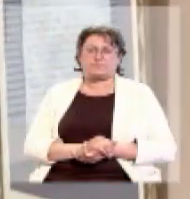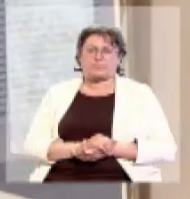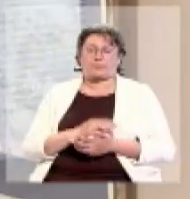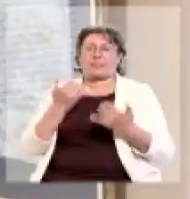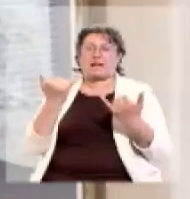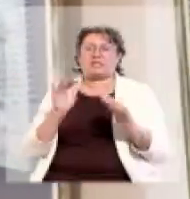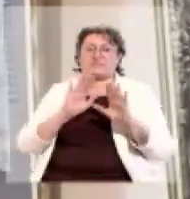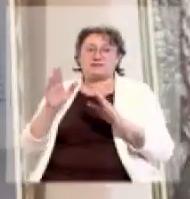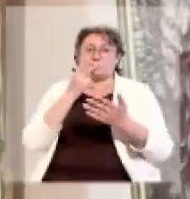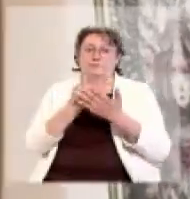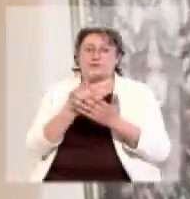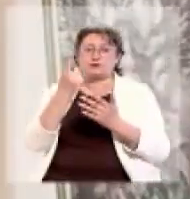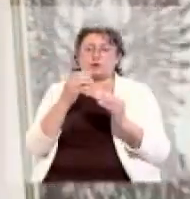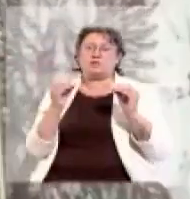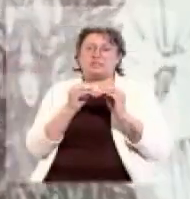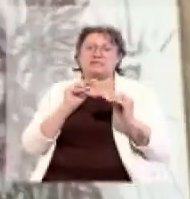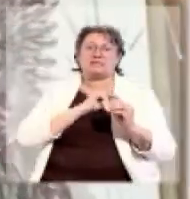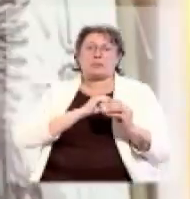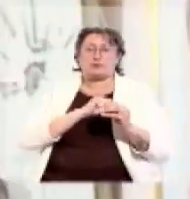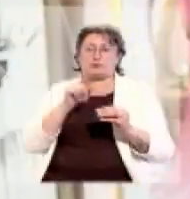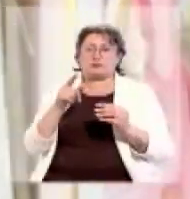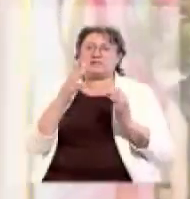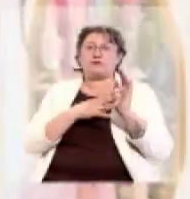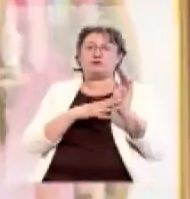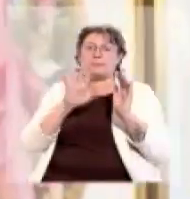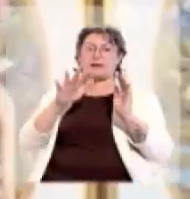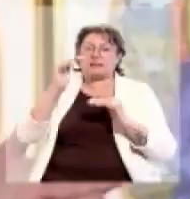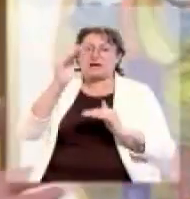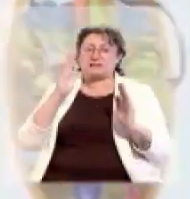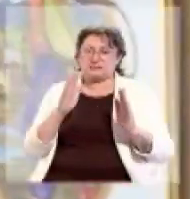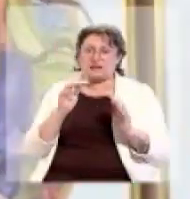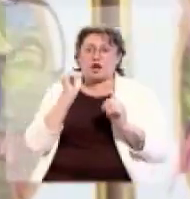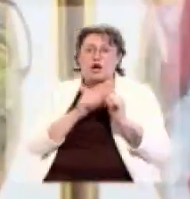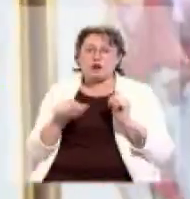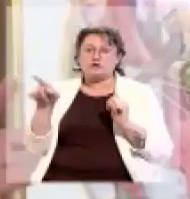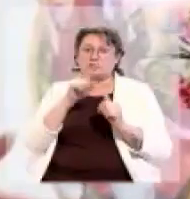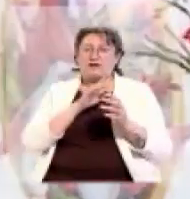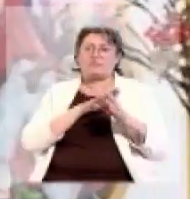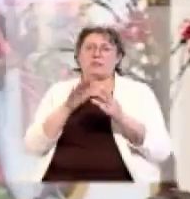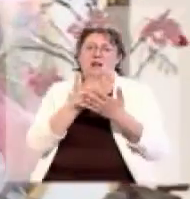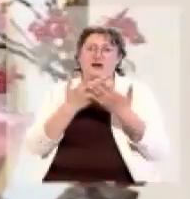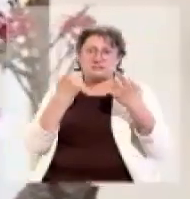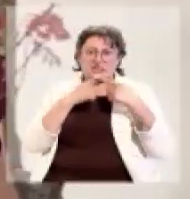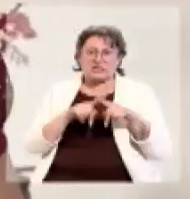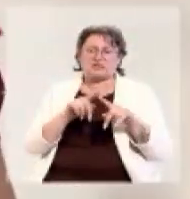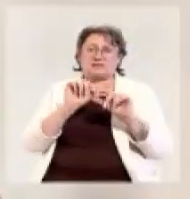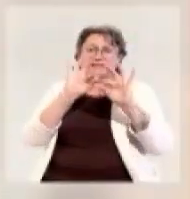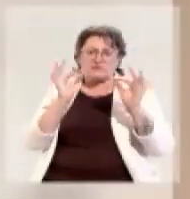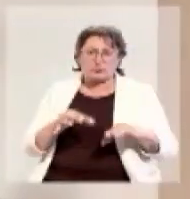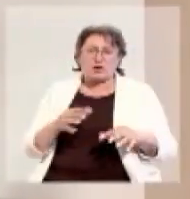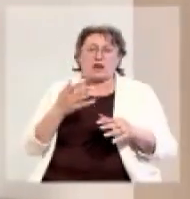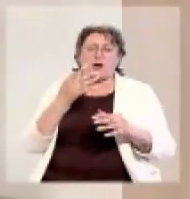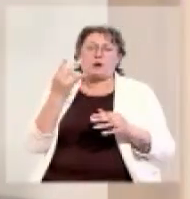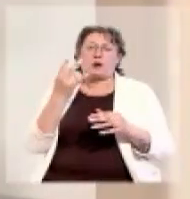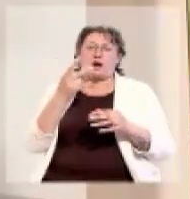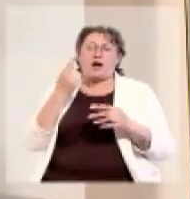На данной выставке представлено 110 работ, среди них 95 картин. Каждая из них выполнена в различных техниках и жанрах. Стоит